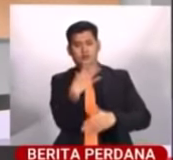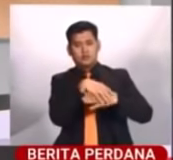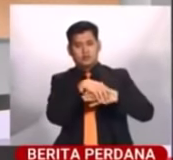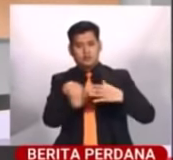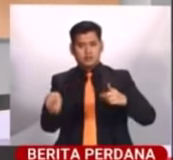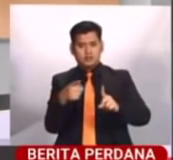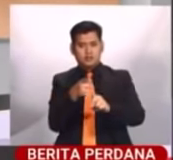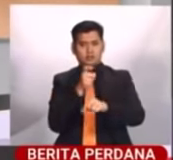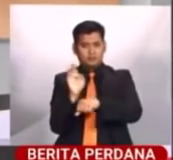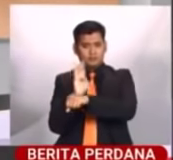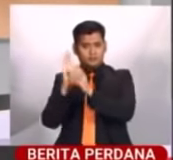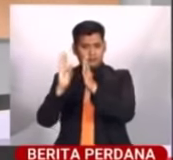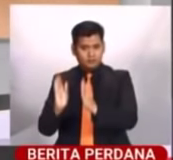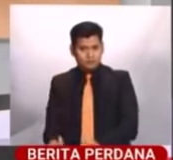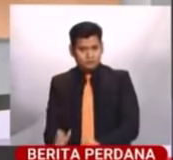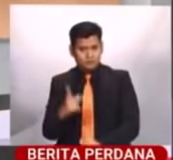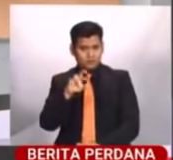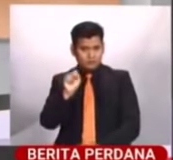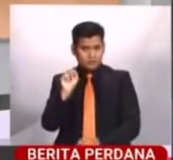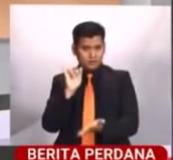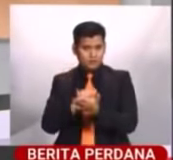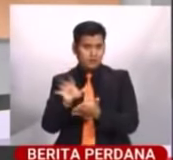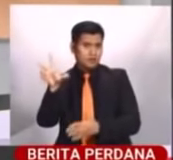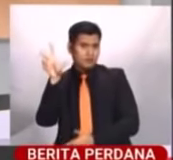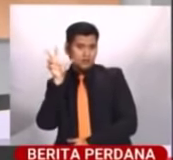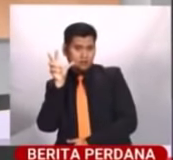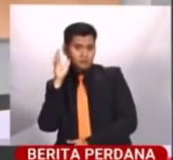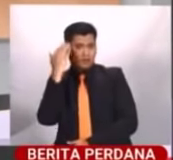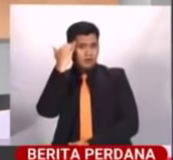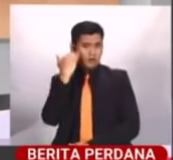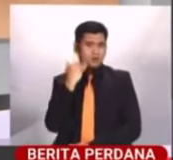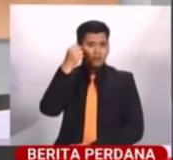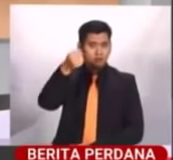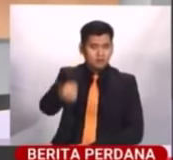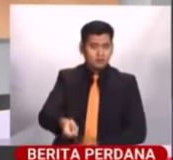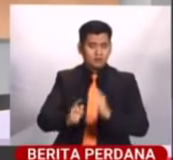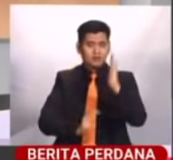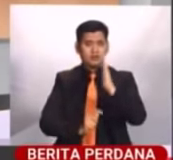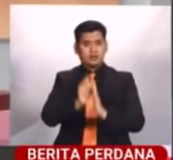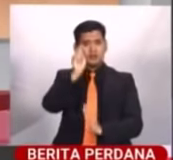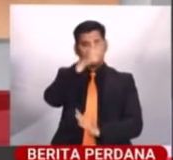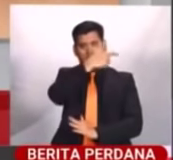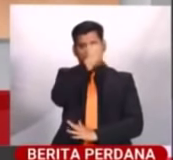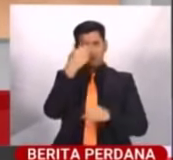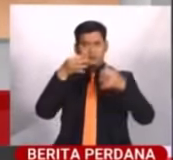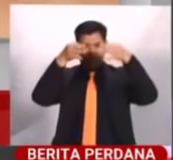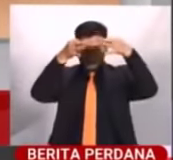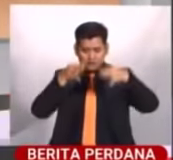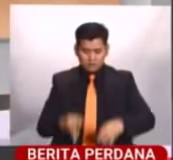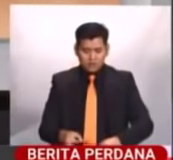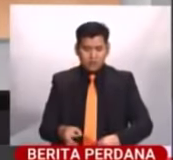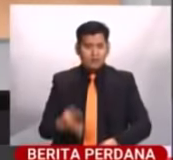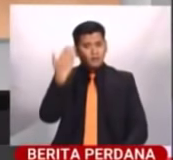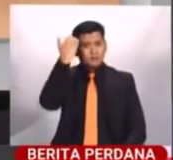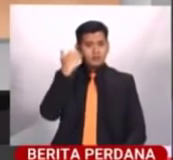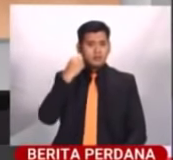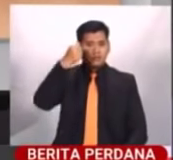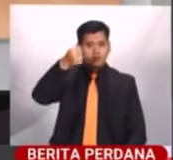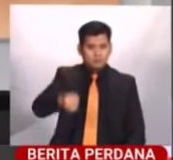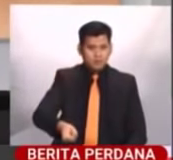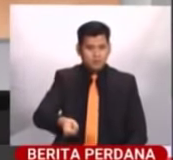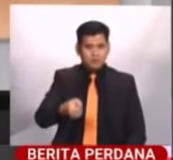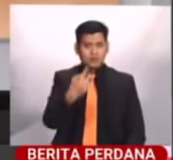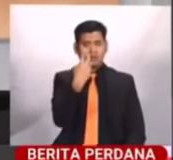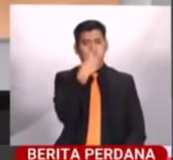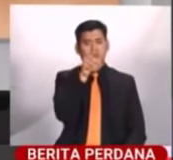seorang ahli perniagaan. Kes terbabit akan didengar Hakim Mahkamah Tinggi Baharu. Ia berikutan keputusan Mahkamah Rayuan 12 Februari